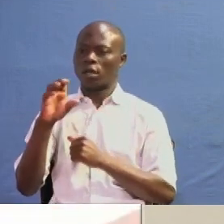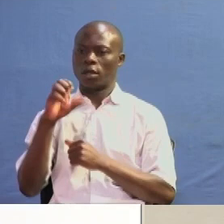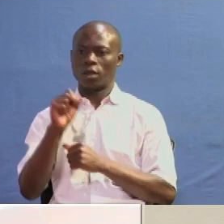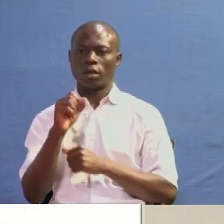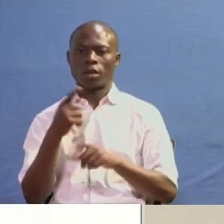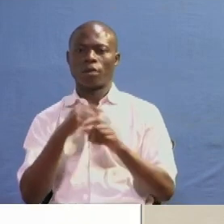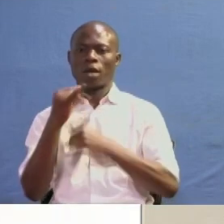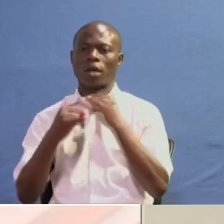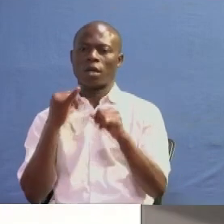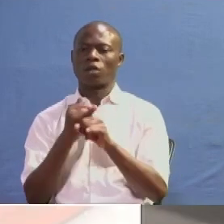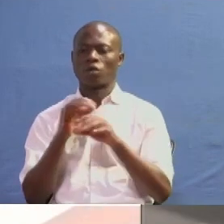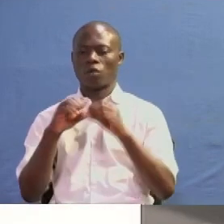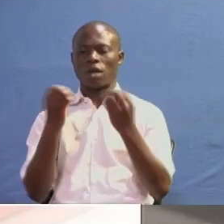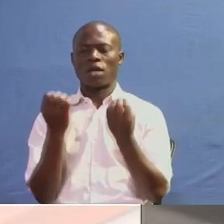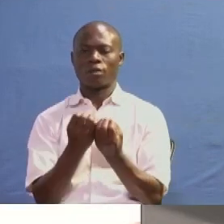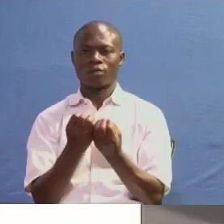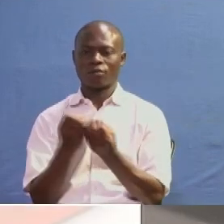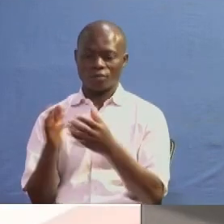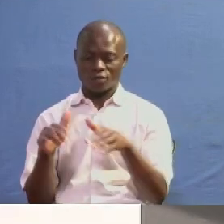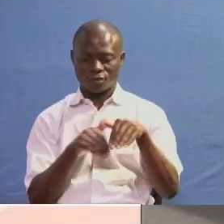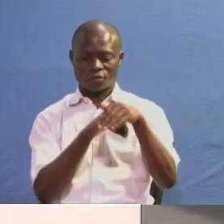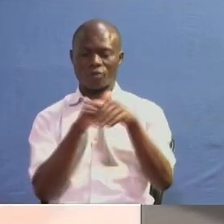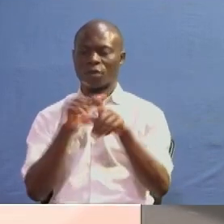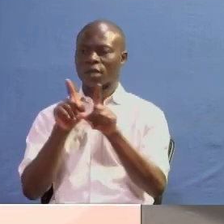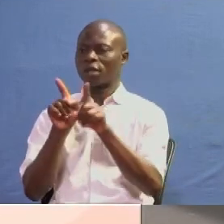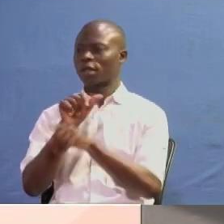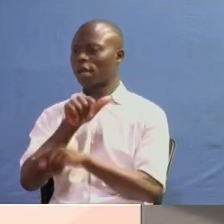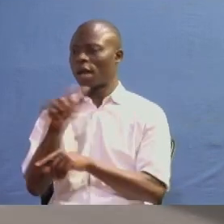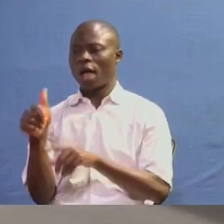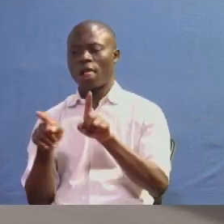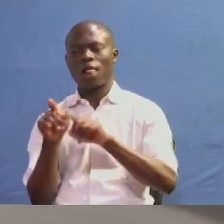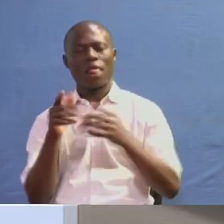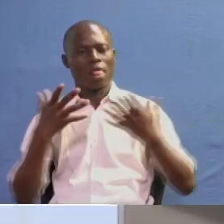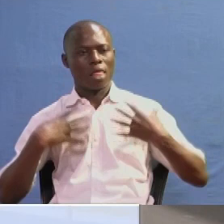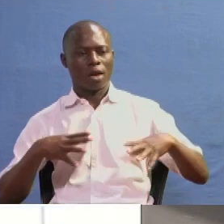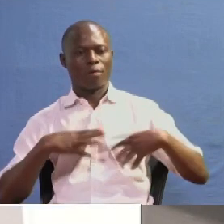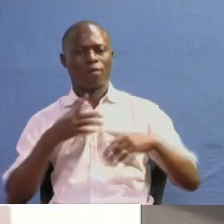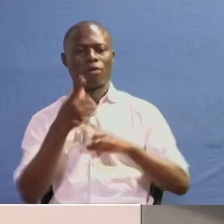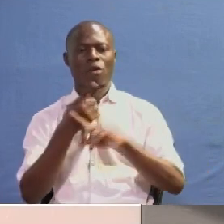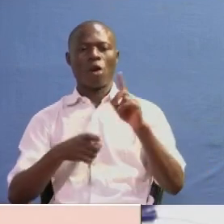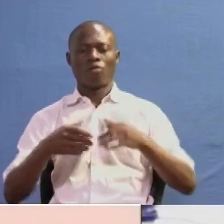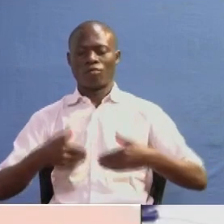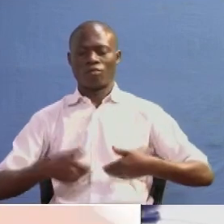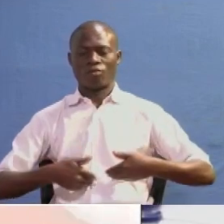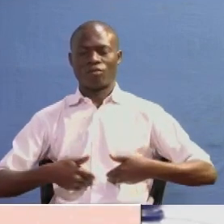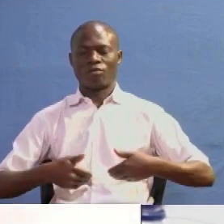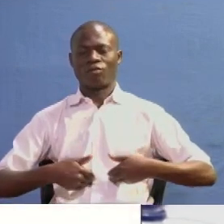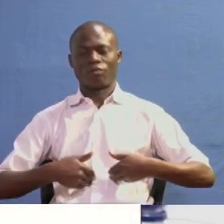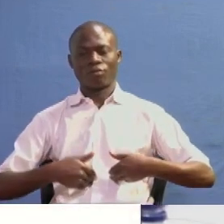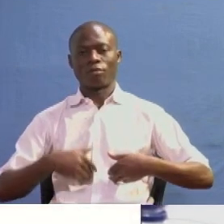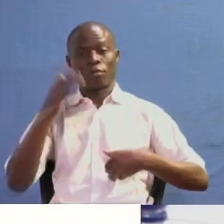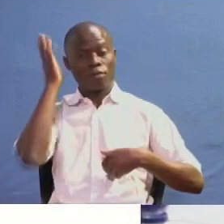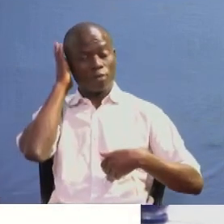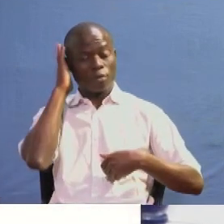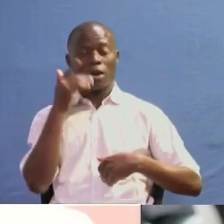international organizations. Kufuatia mwito wa hivi majuzi wa uwajibikaji kutoka kwa vijana wa Gen Z, Mudavadi